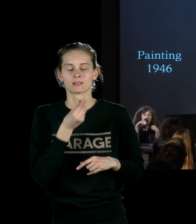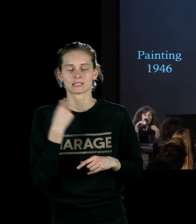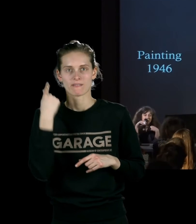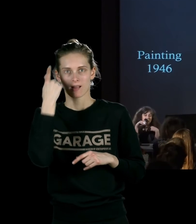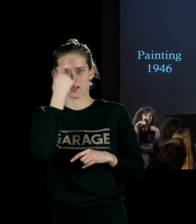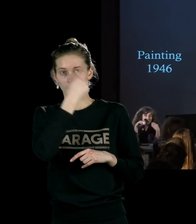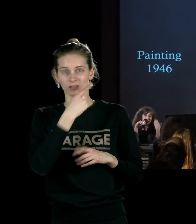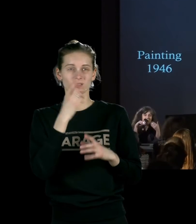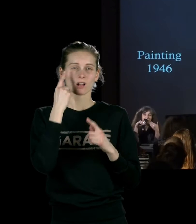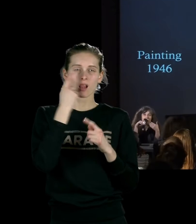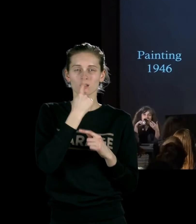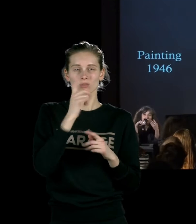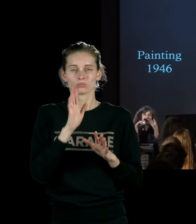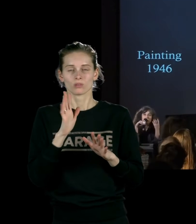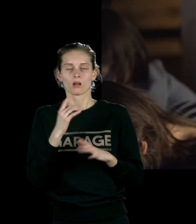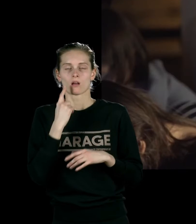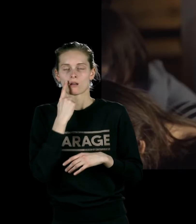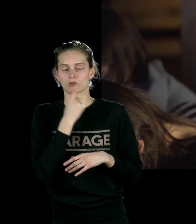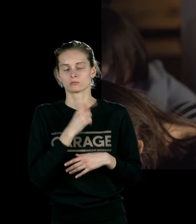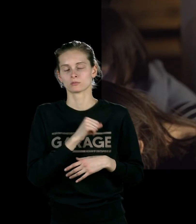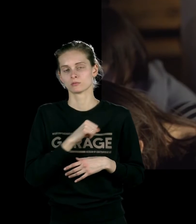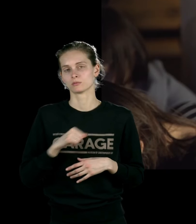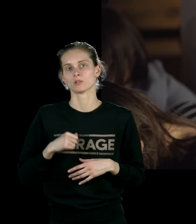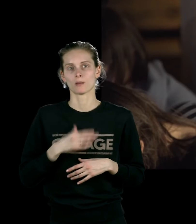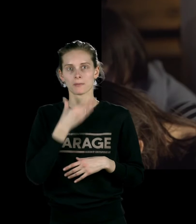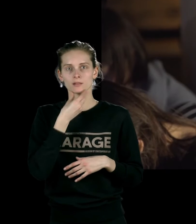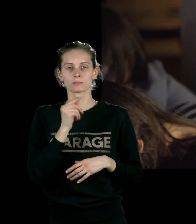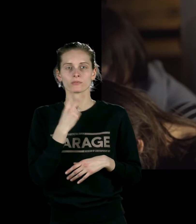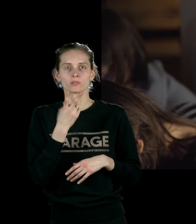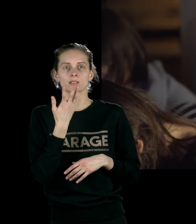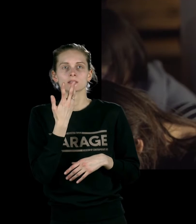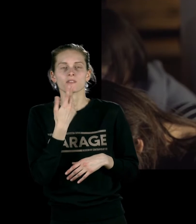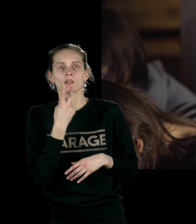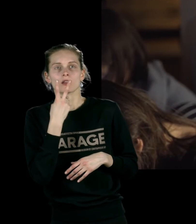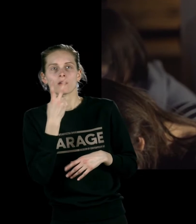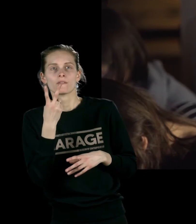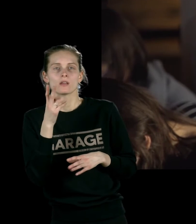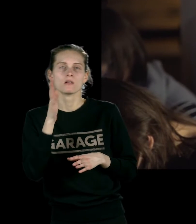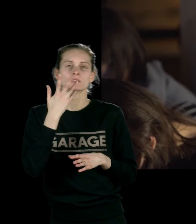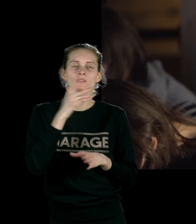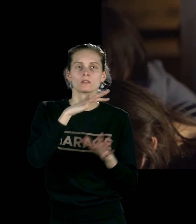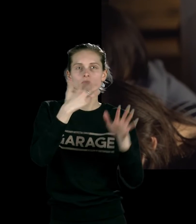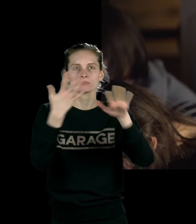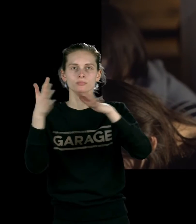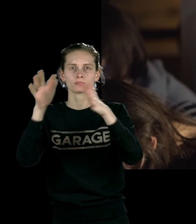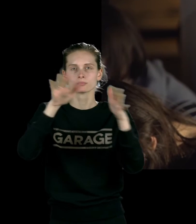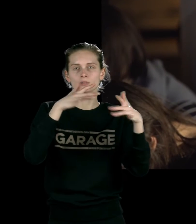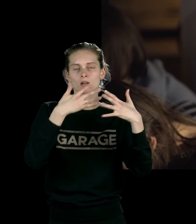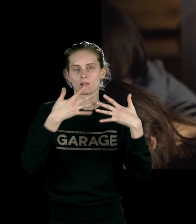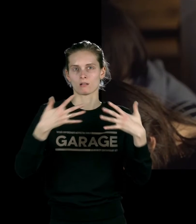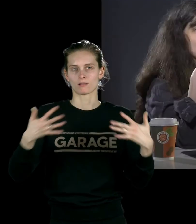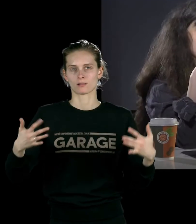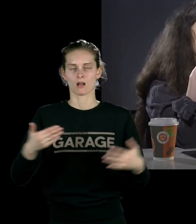Он говорил о том, что это невероятные переливы цветов. Ему хотелось бы писать рты так, как со